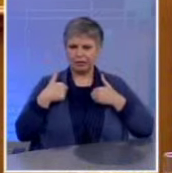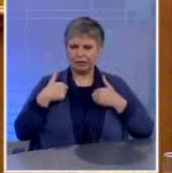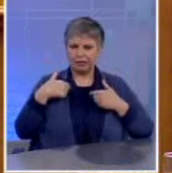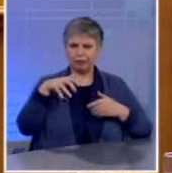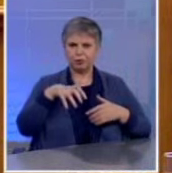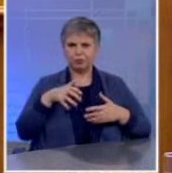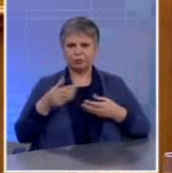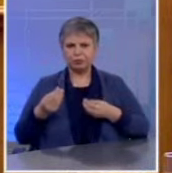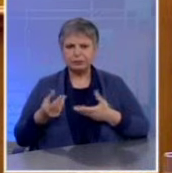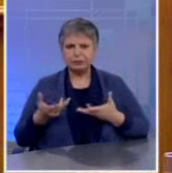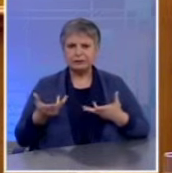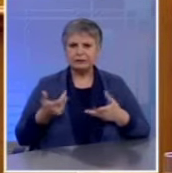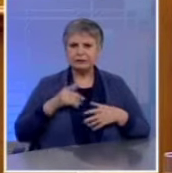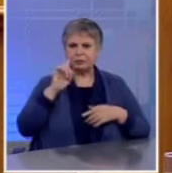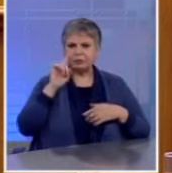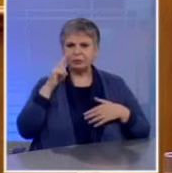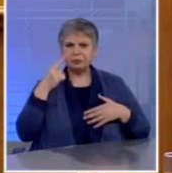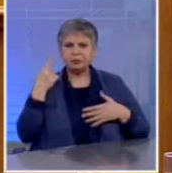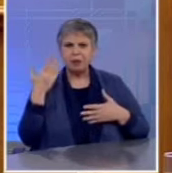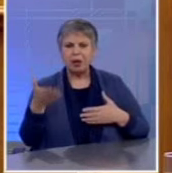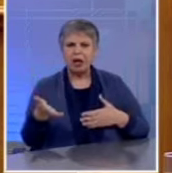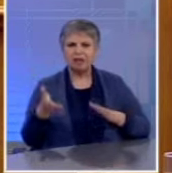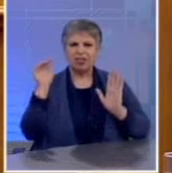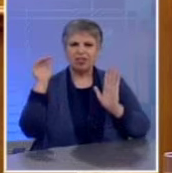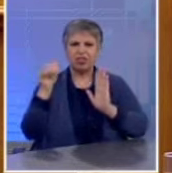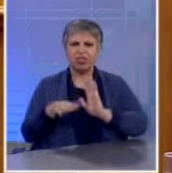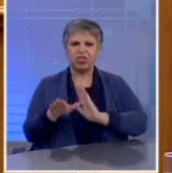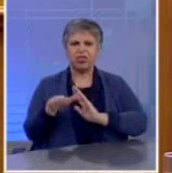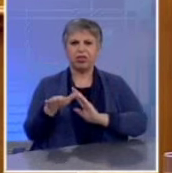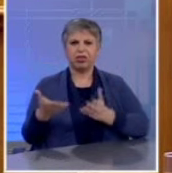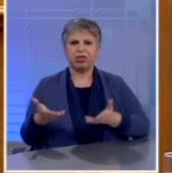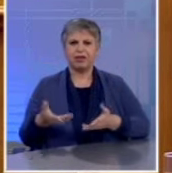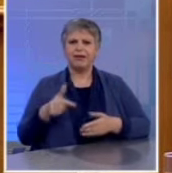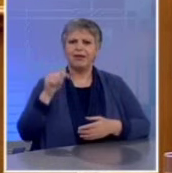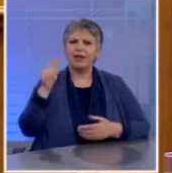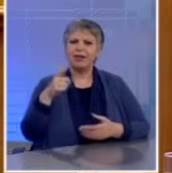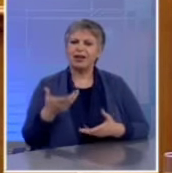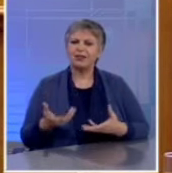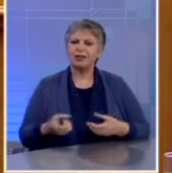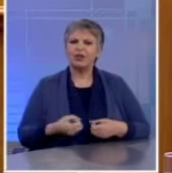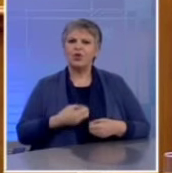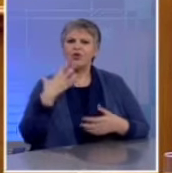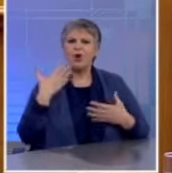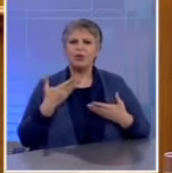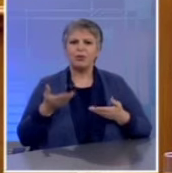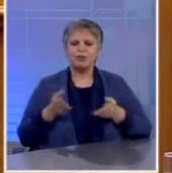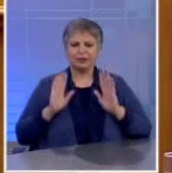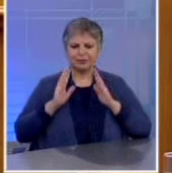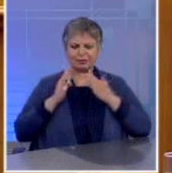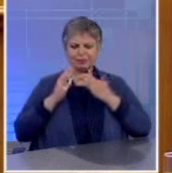να κλάψει με την κατάντια τους για την απίθμενη υποκρισία και την ηθική κατάρρευση.